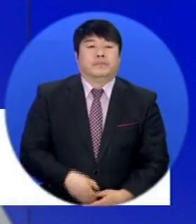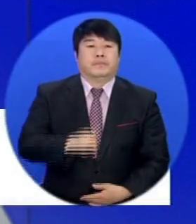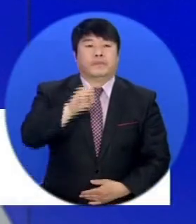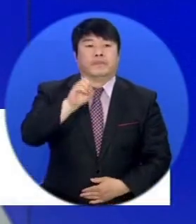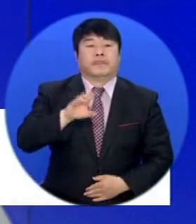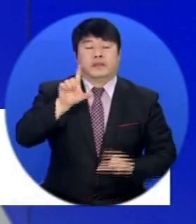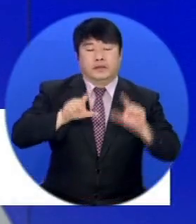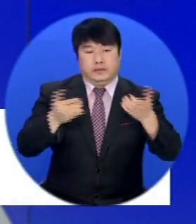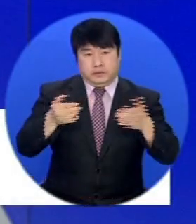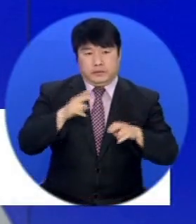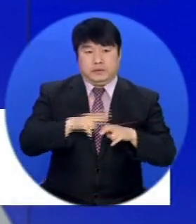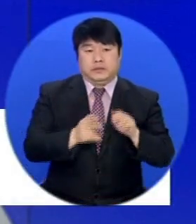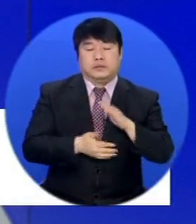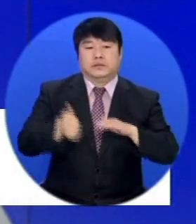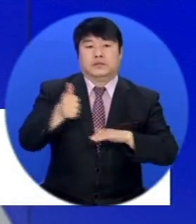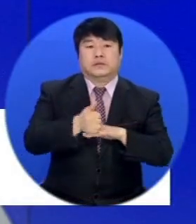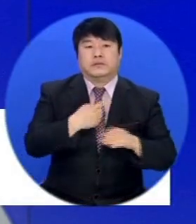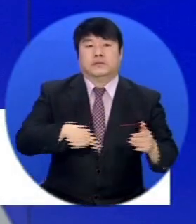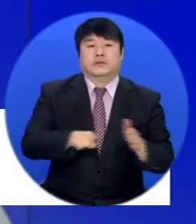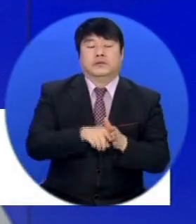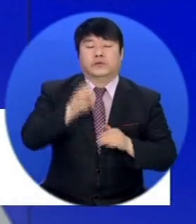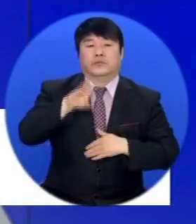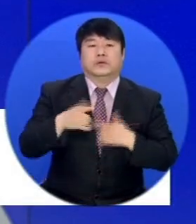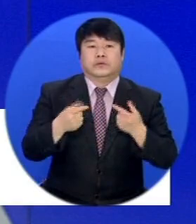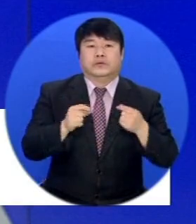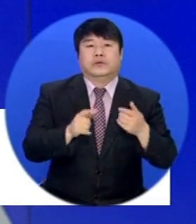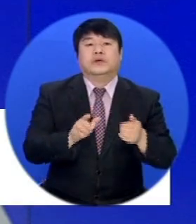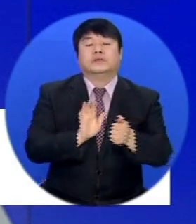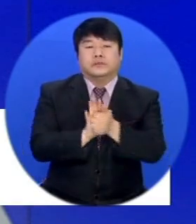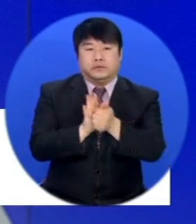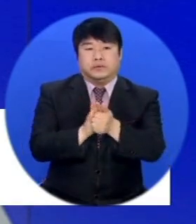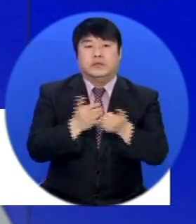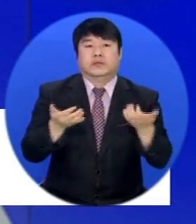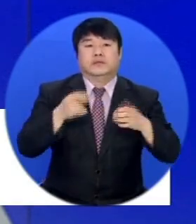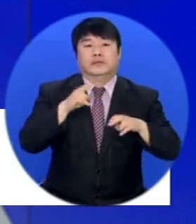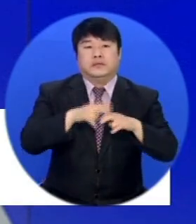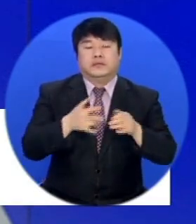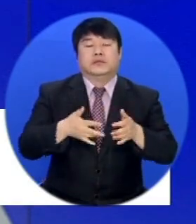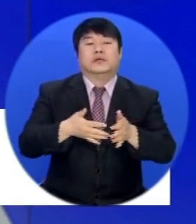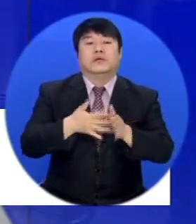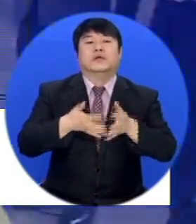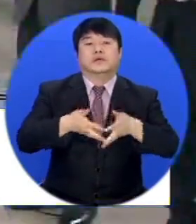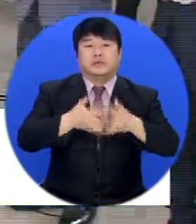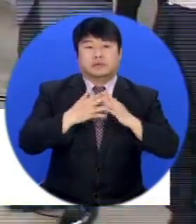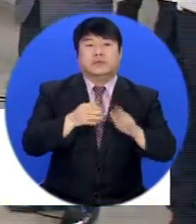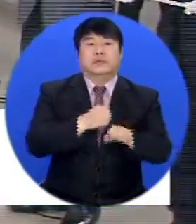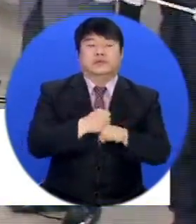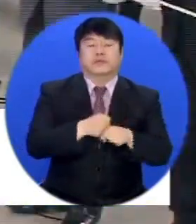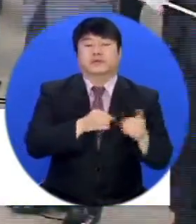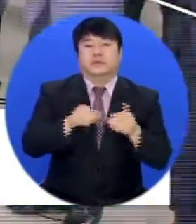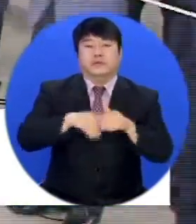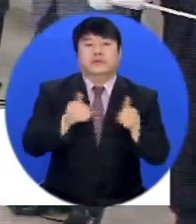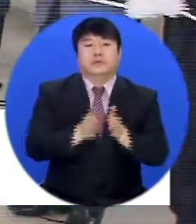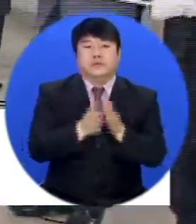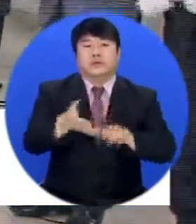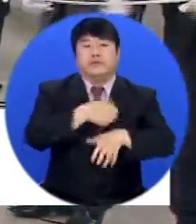광주형 일자리 사업의 성공을 위한 광주 상생일자리재단 설립이 추진단 출범과 함께 본격화되고